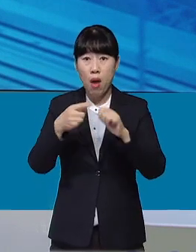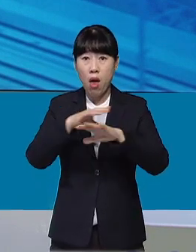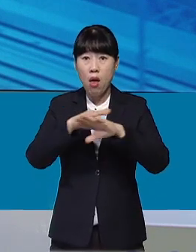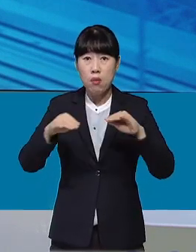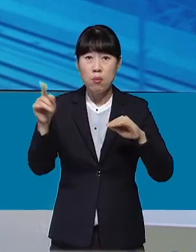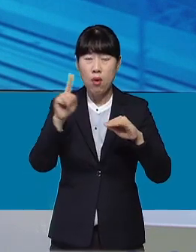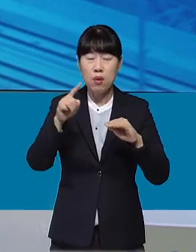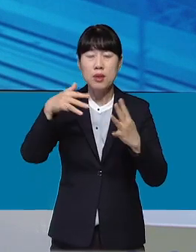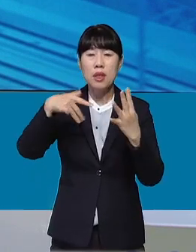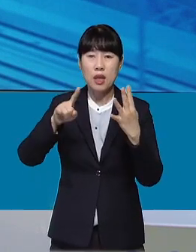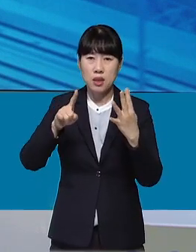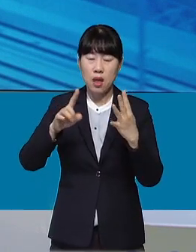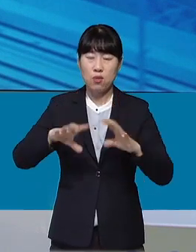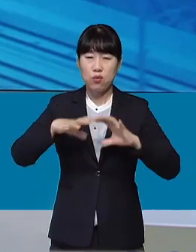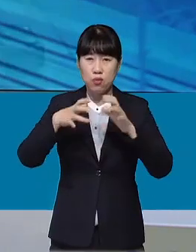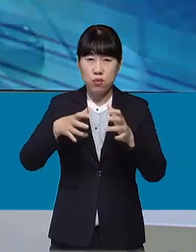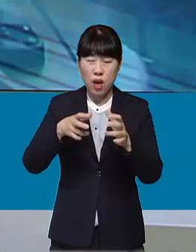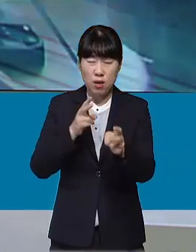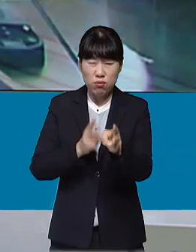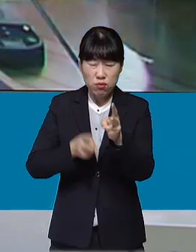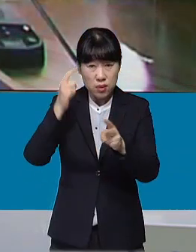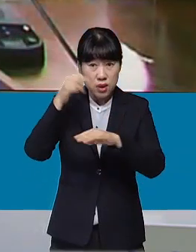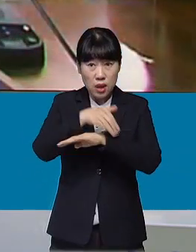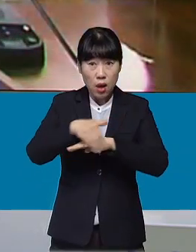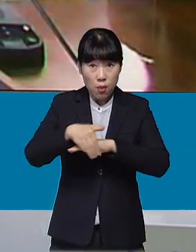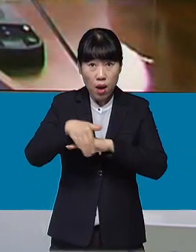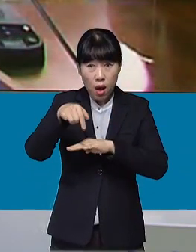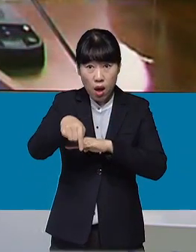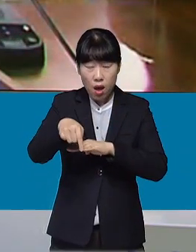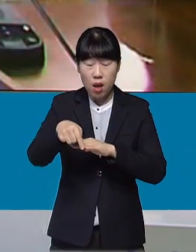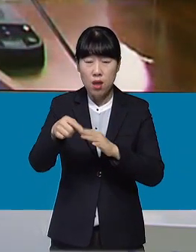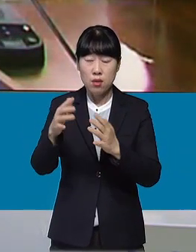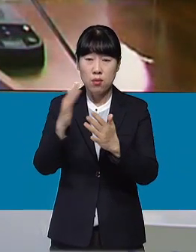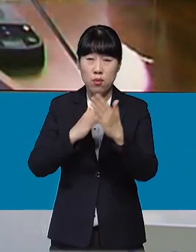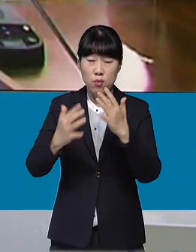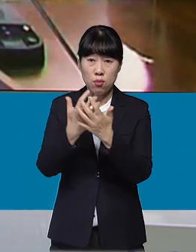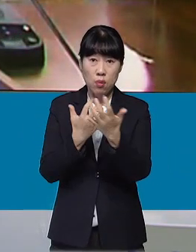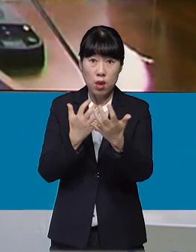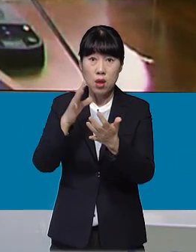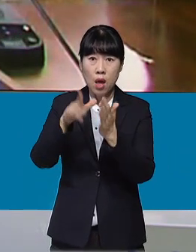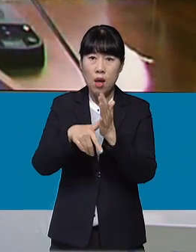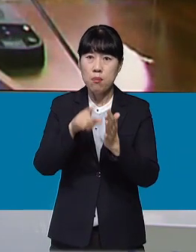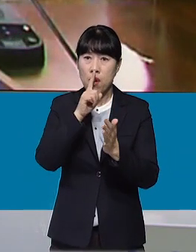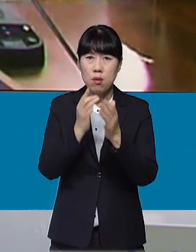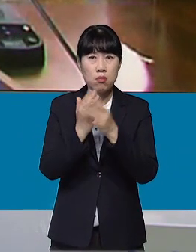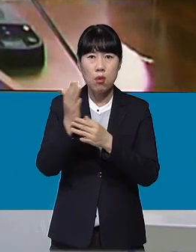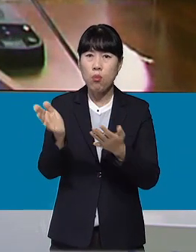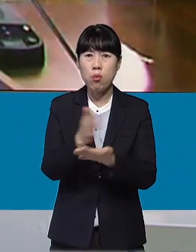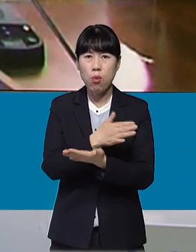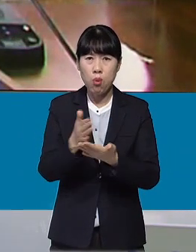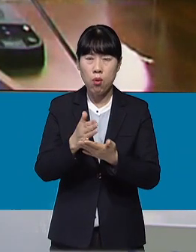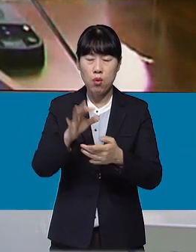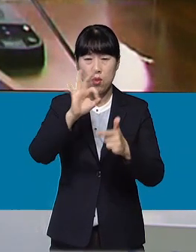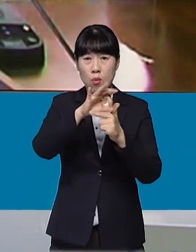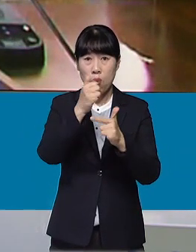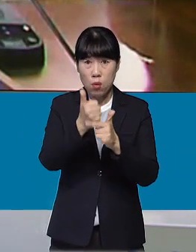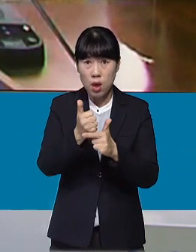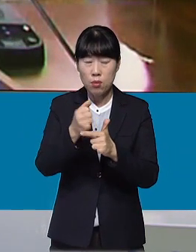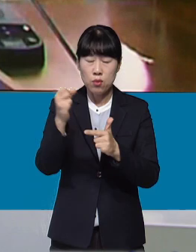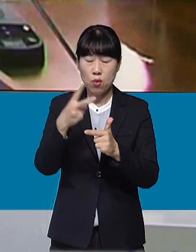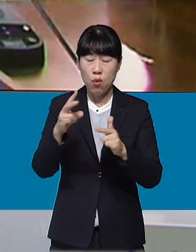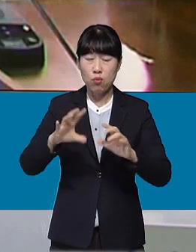4차 국가철도망 구축계획 공청회에서 언급조차 안 됐는데요. 영호남 상생과 균형 발전을